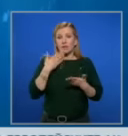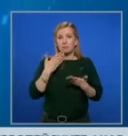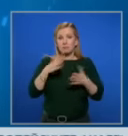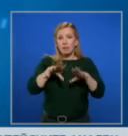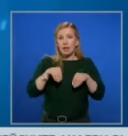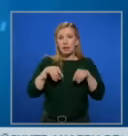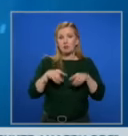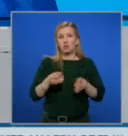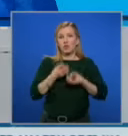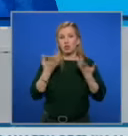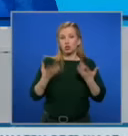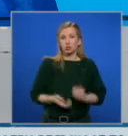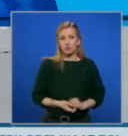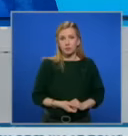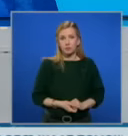се е реалност.